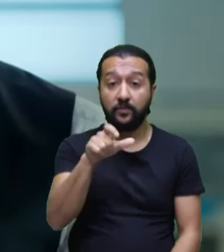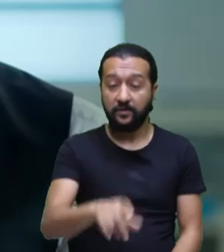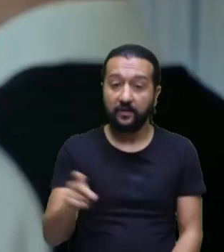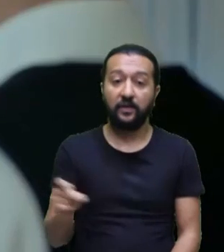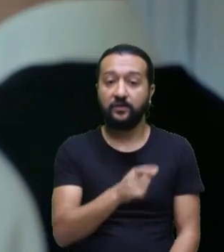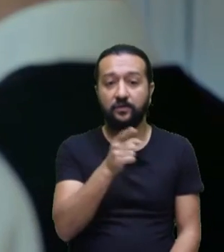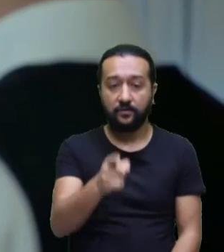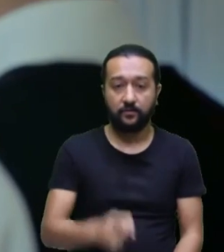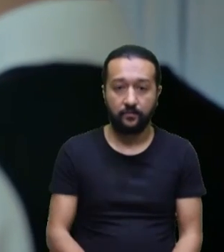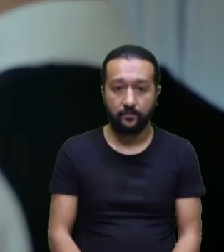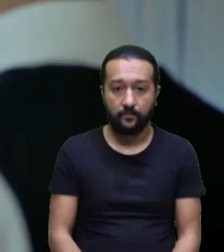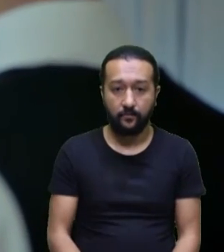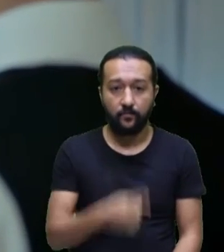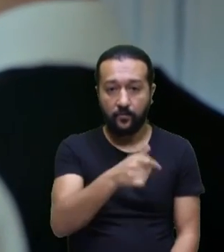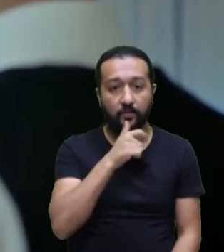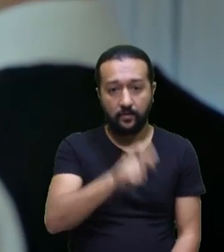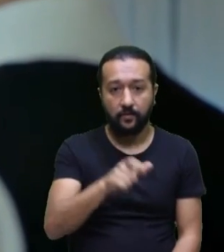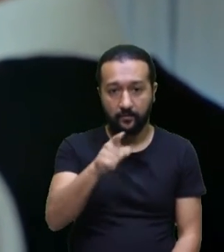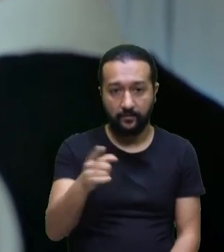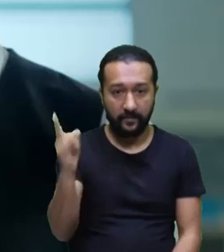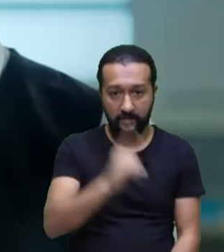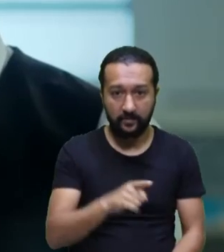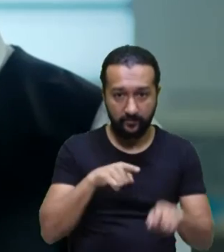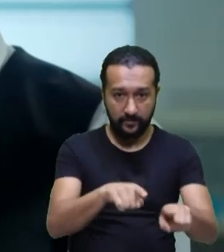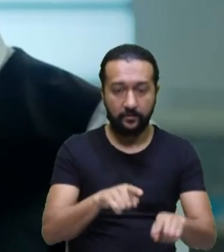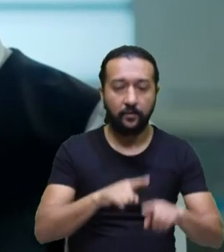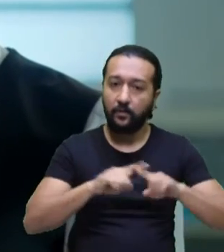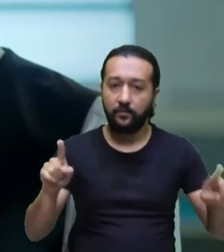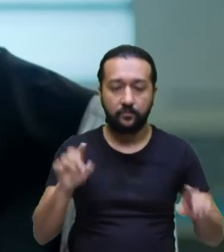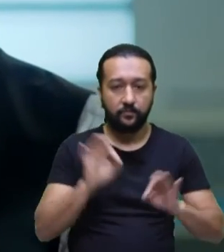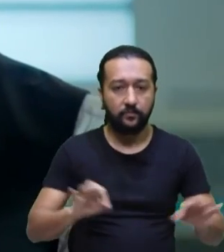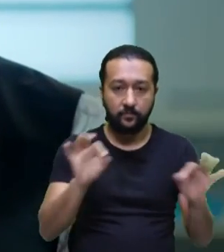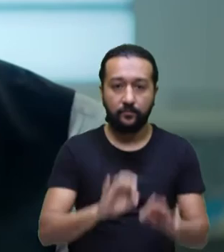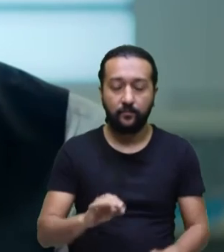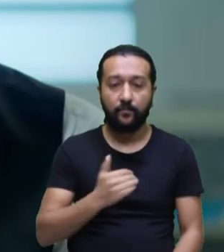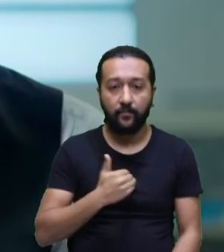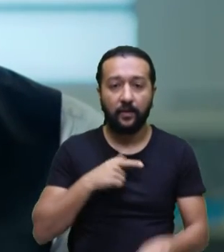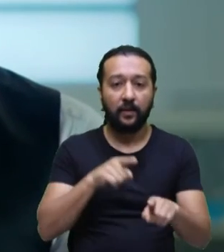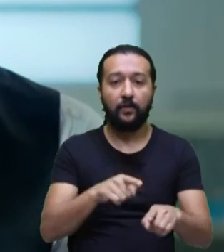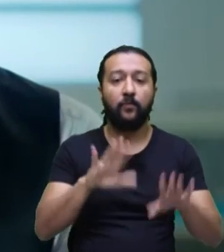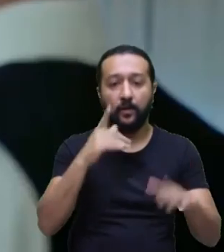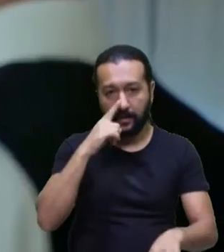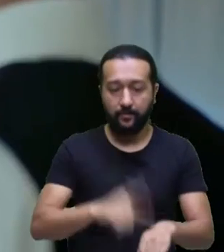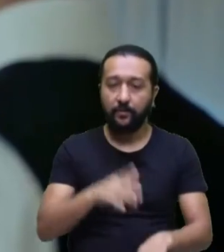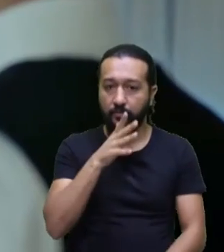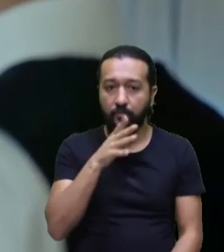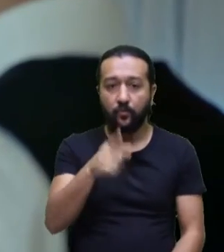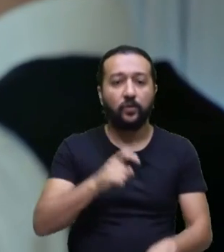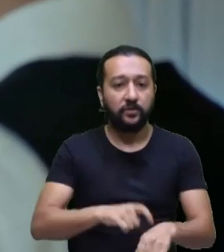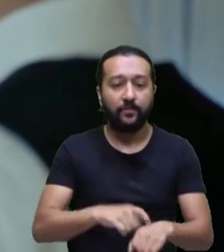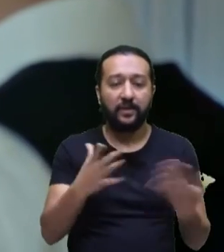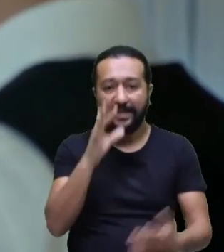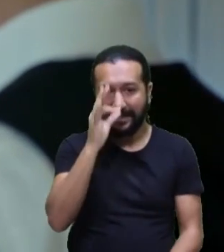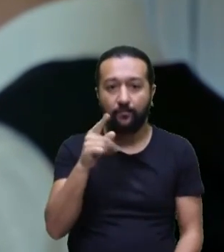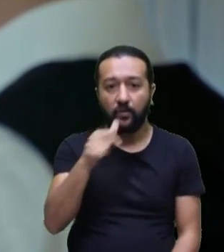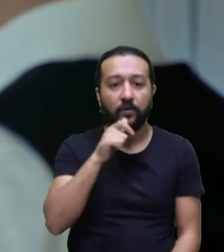dönmeseydim sizi kaçıracaklardı. O adamları sen mi getirdin peşinde? Hayır. Ben takip edilmediğimden eminim. O